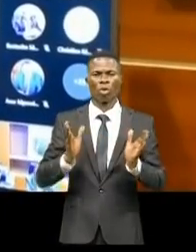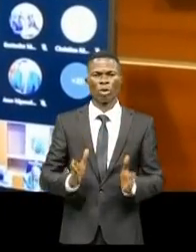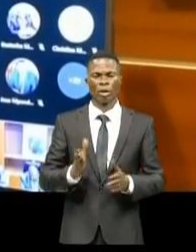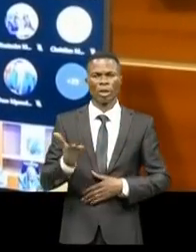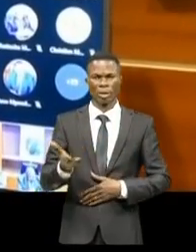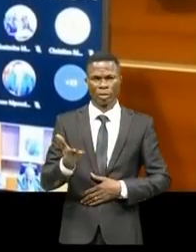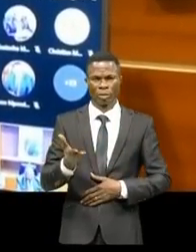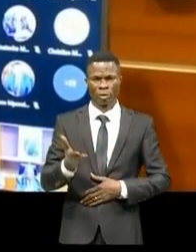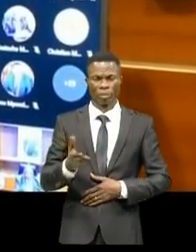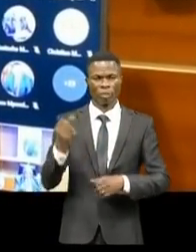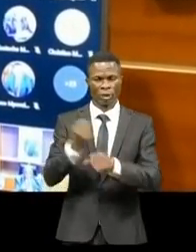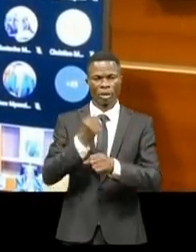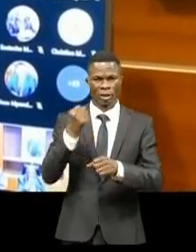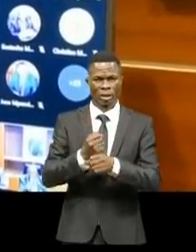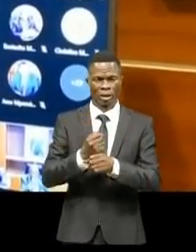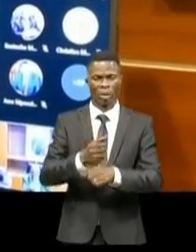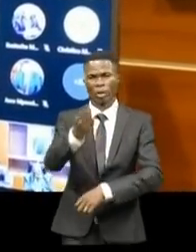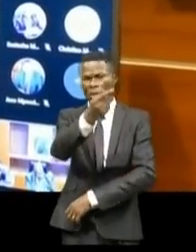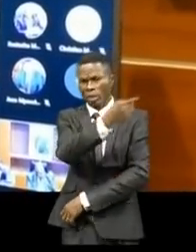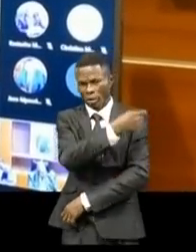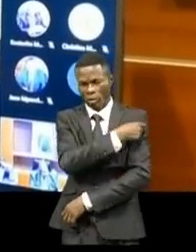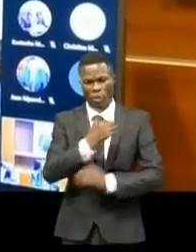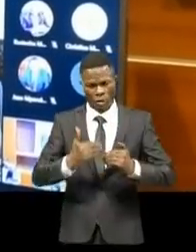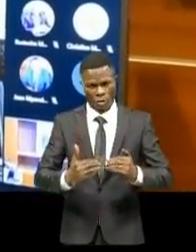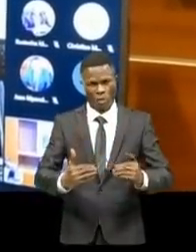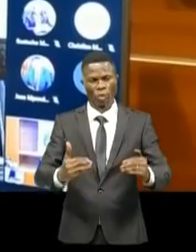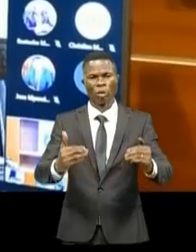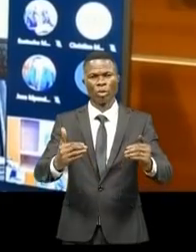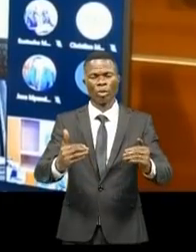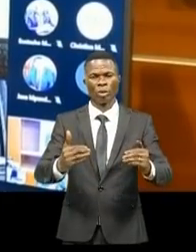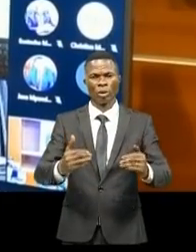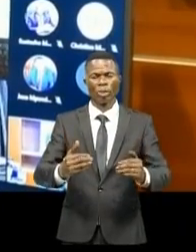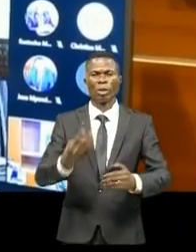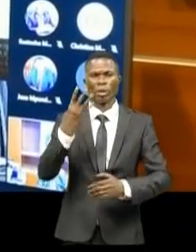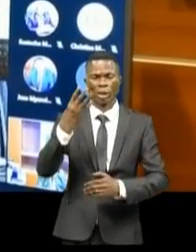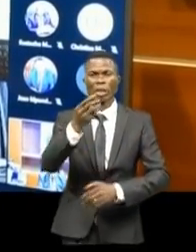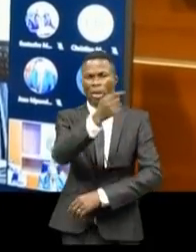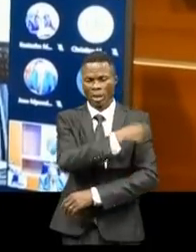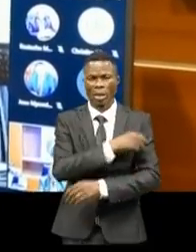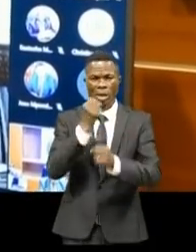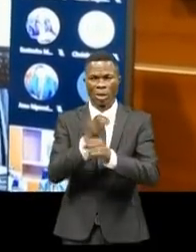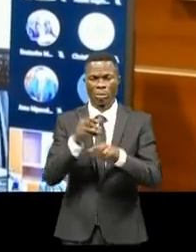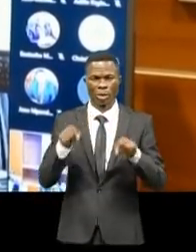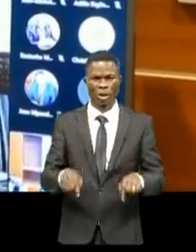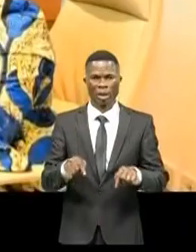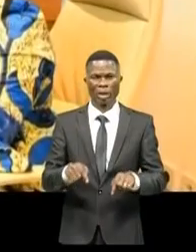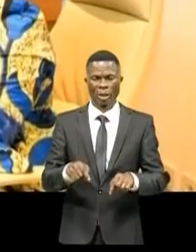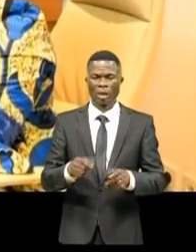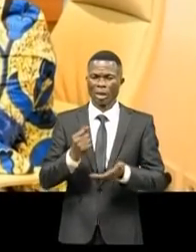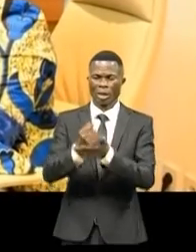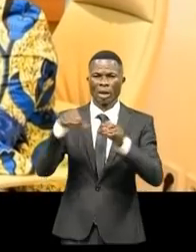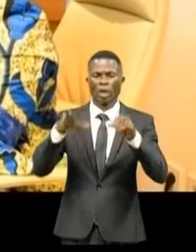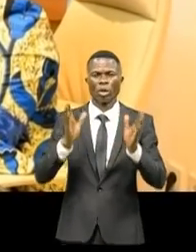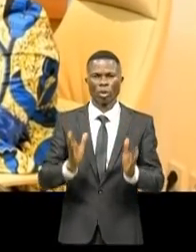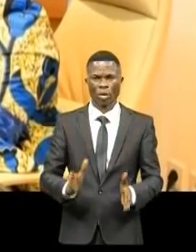national. Les opérations de vaccination se poursuivent. Quatre types de vaccins sont désormais disponibles et permettent aux